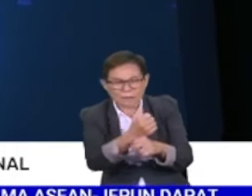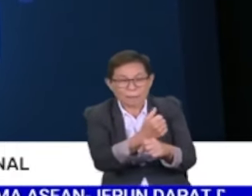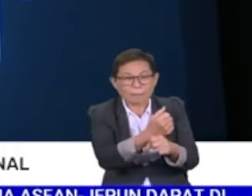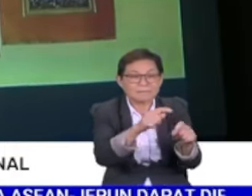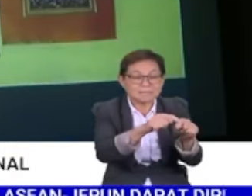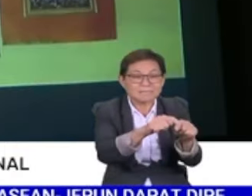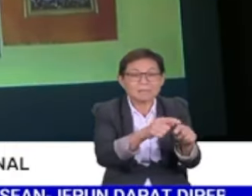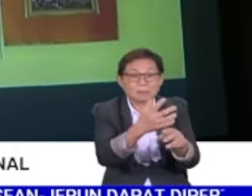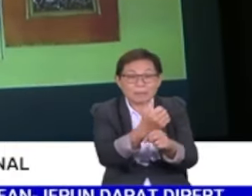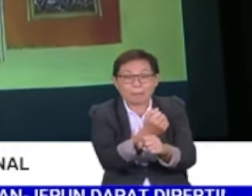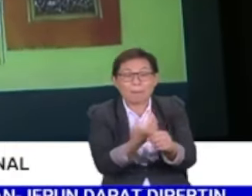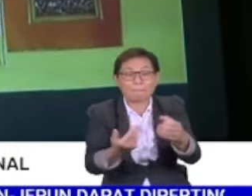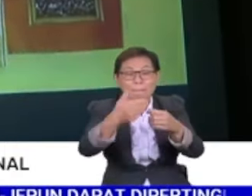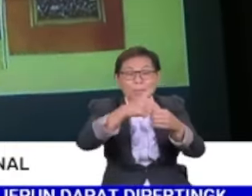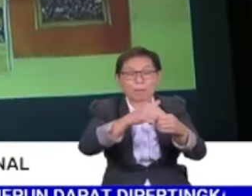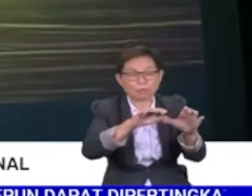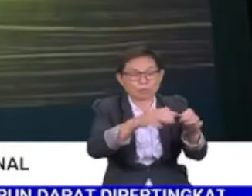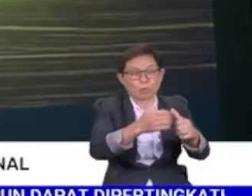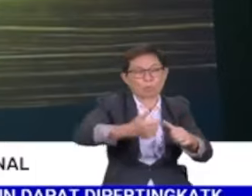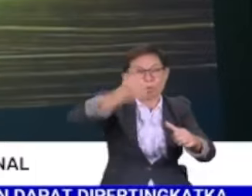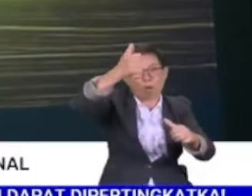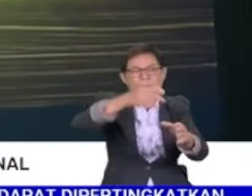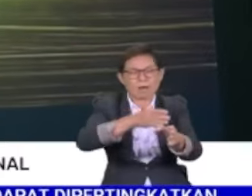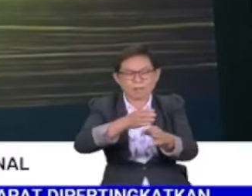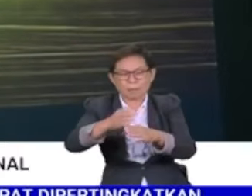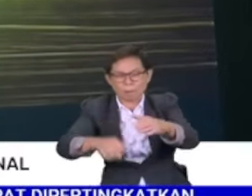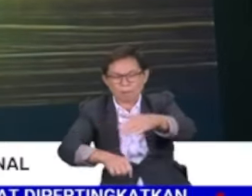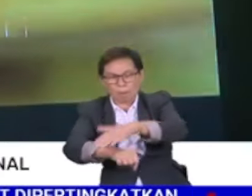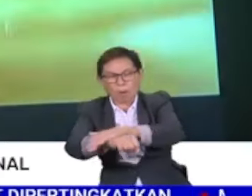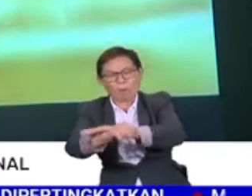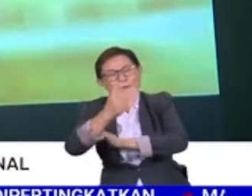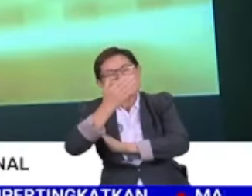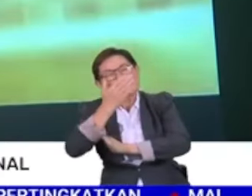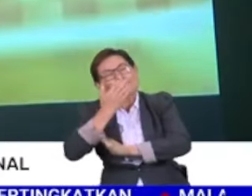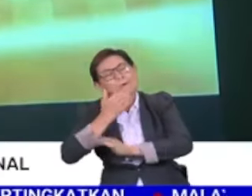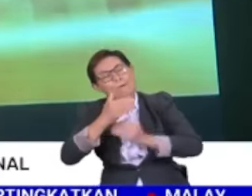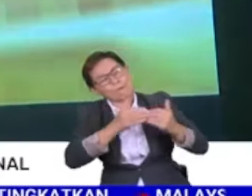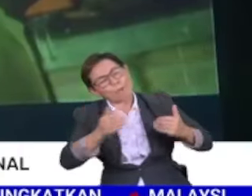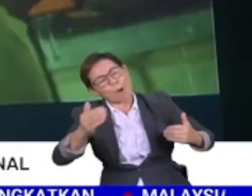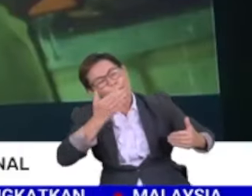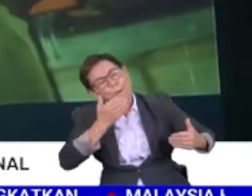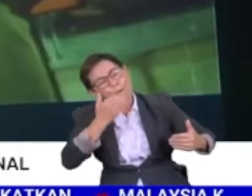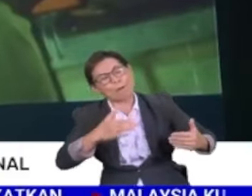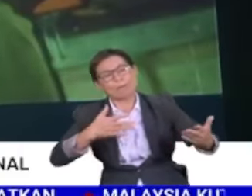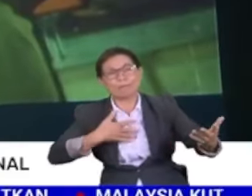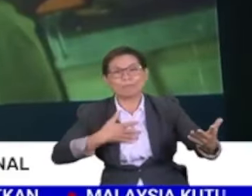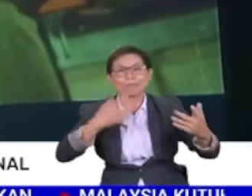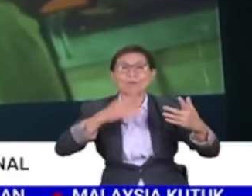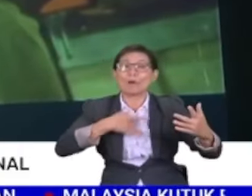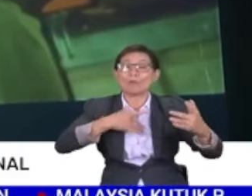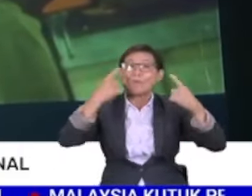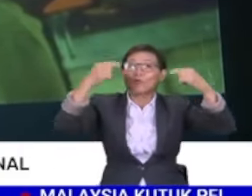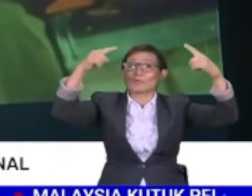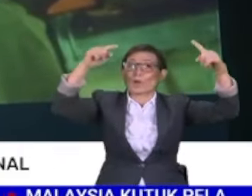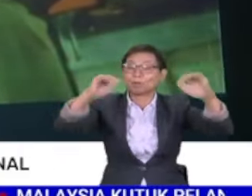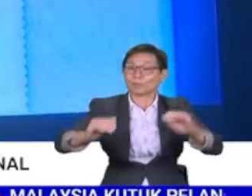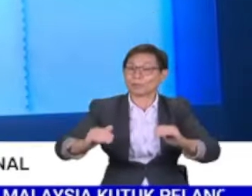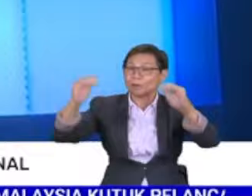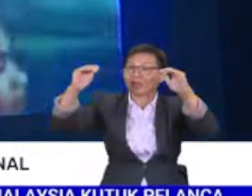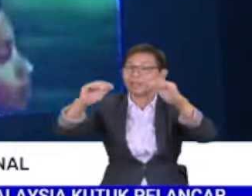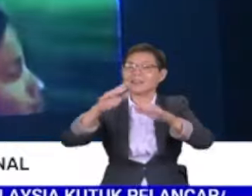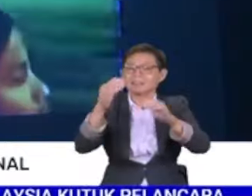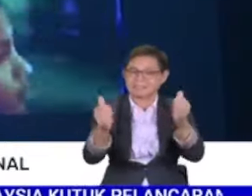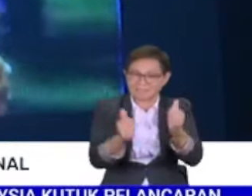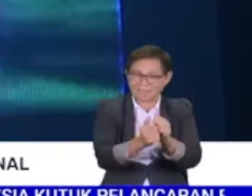skuad utama. Beliau turut menyifatkan perjalanan kerjaya bola sepaknya sangat manis selepas merasai pelbagai pencapaian di peringkat kelab maupun bersama